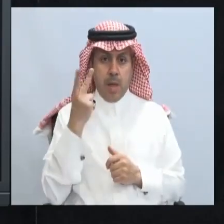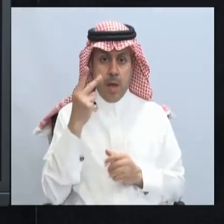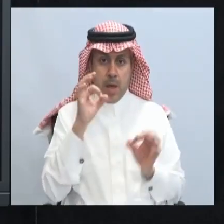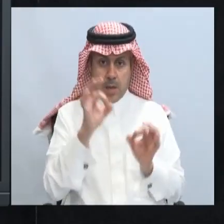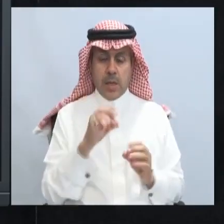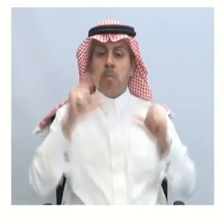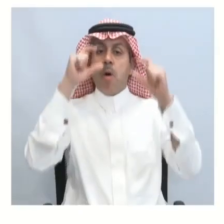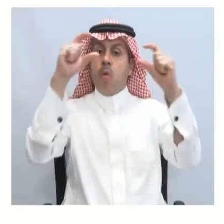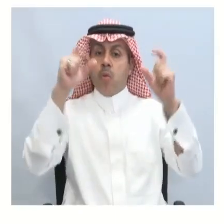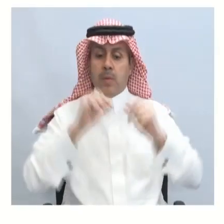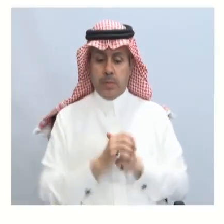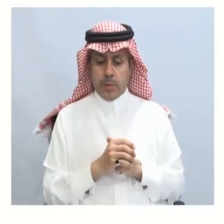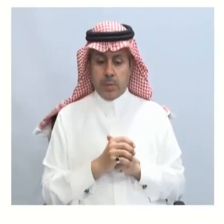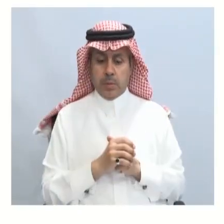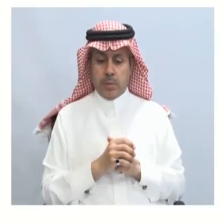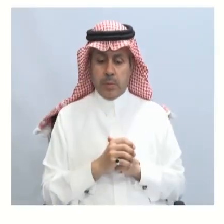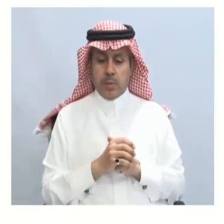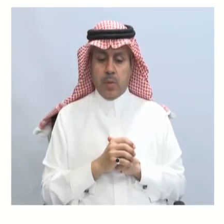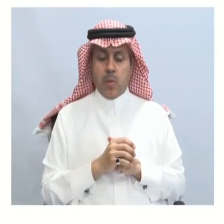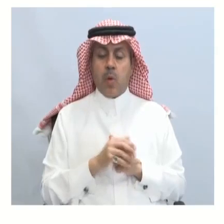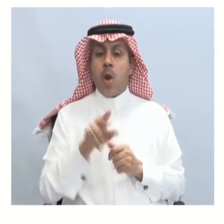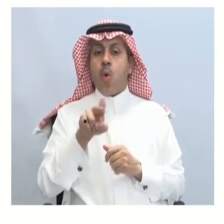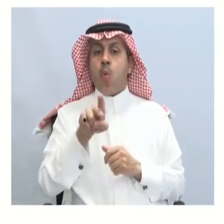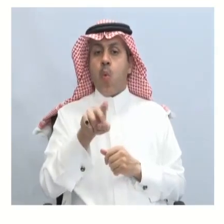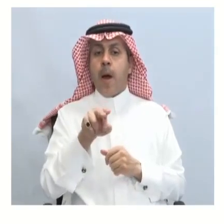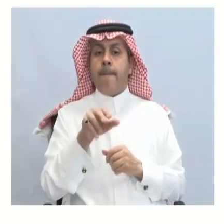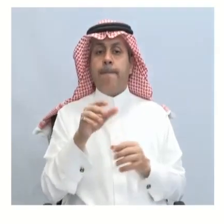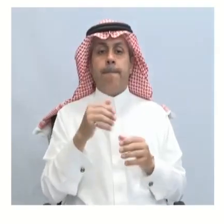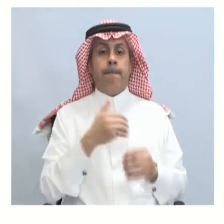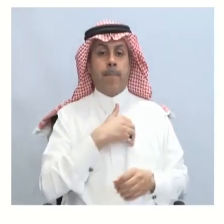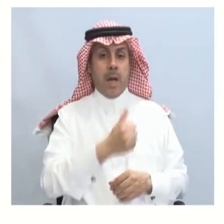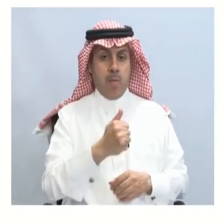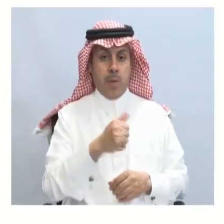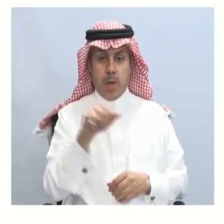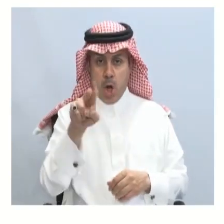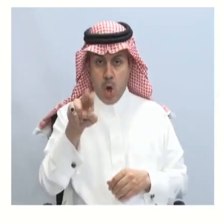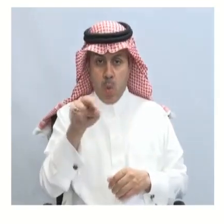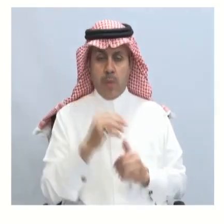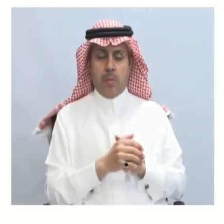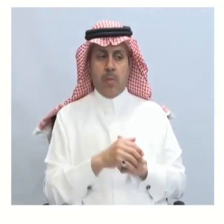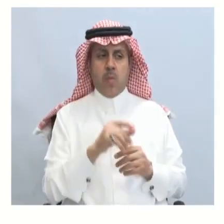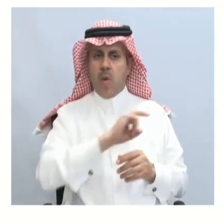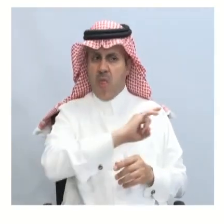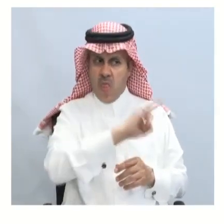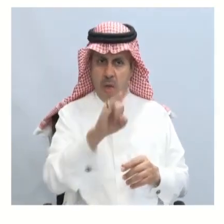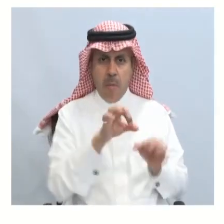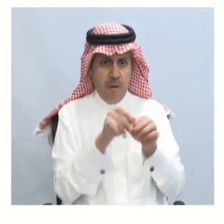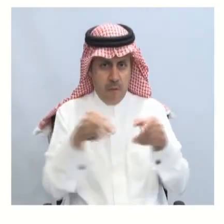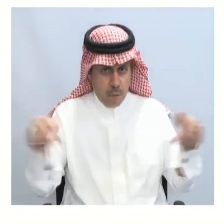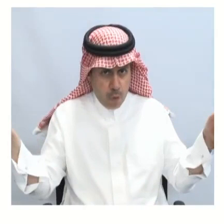الموضوع المناسب لها كما هو موضح عندكم في الكتاب الاخوه بين المؤمنين وذم الفرقه